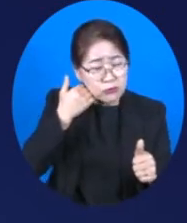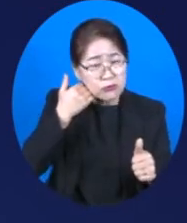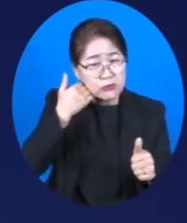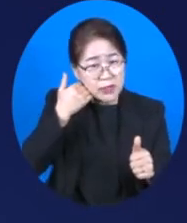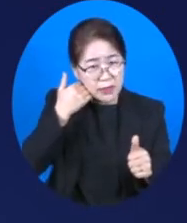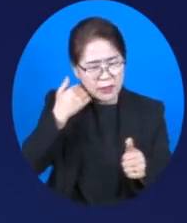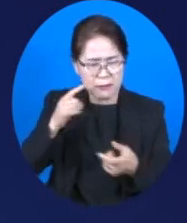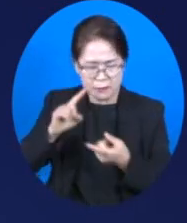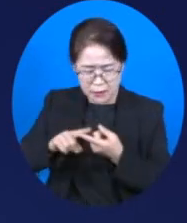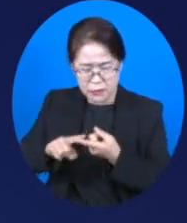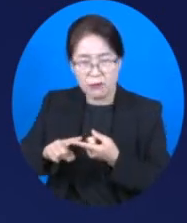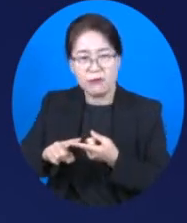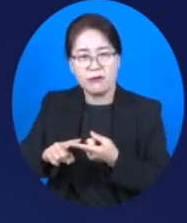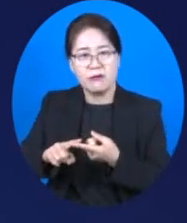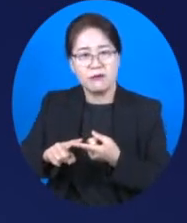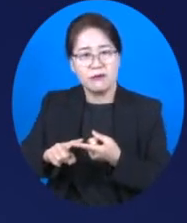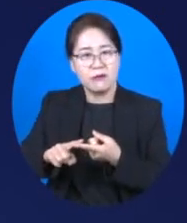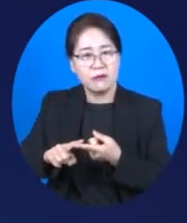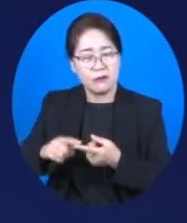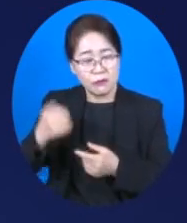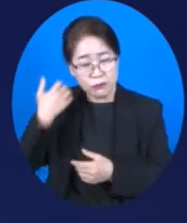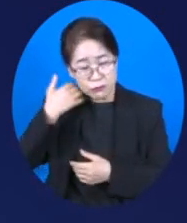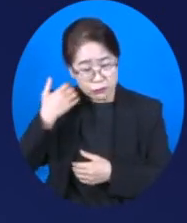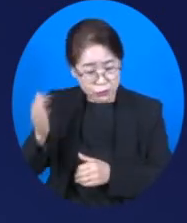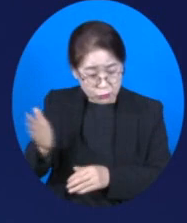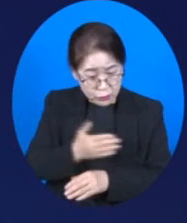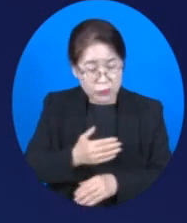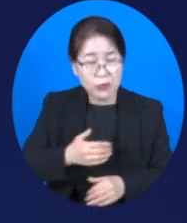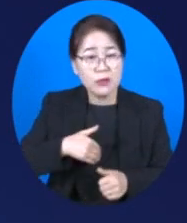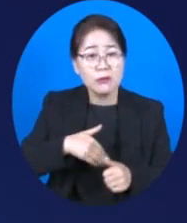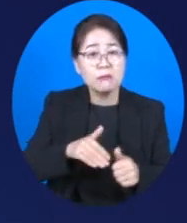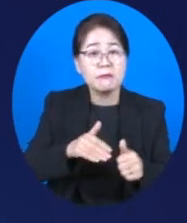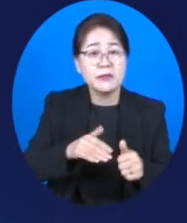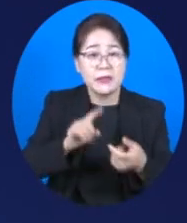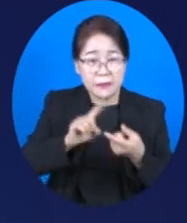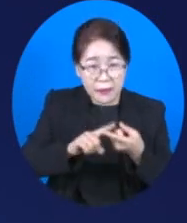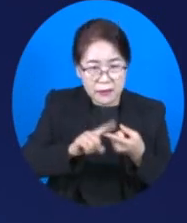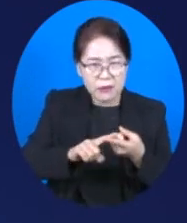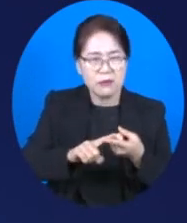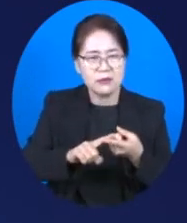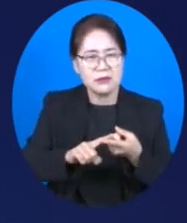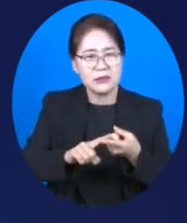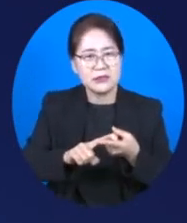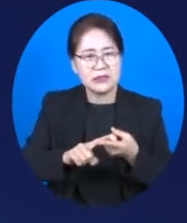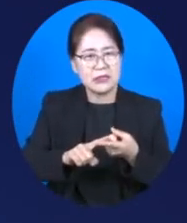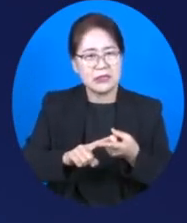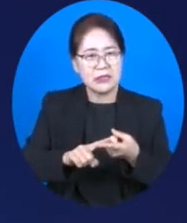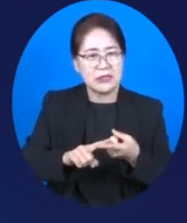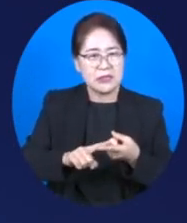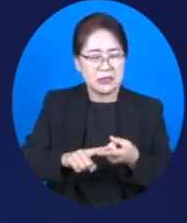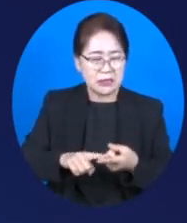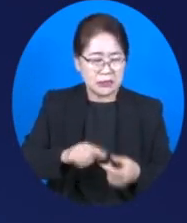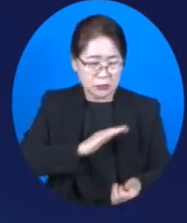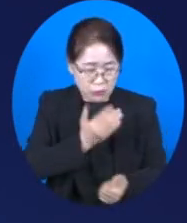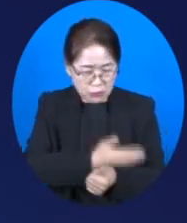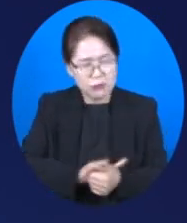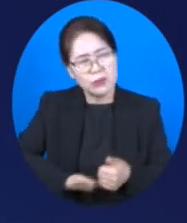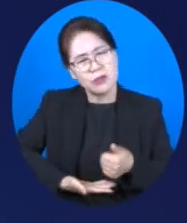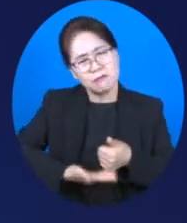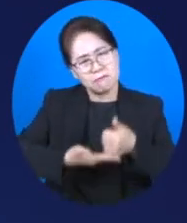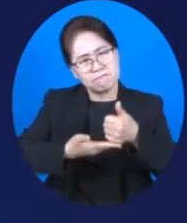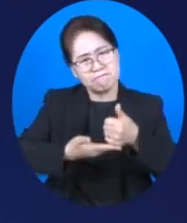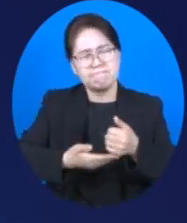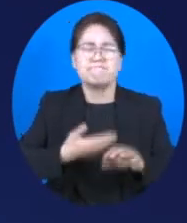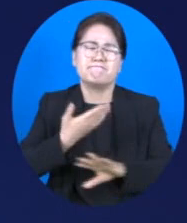따라서, 누구로부터 보내심을 받았느냐에 따라서 그 신분과 권위와 대우가